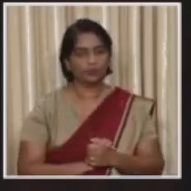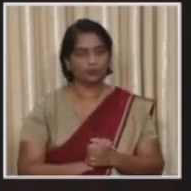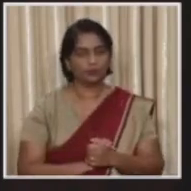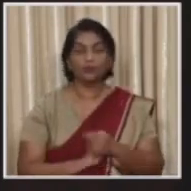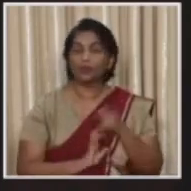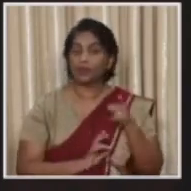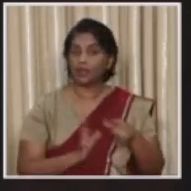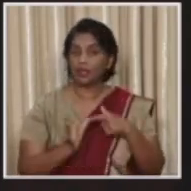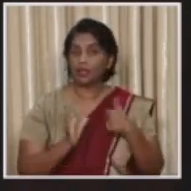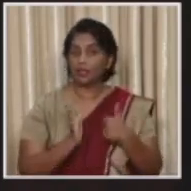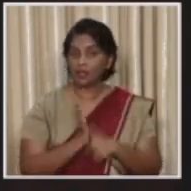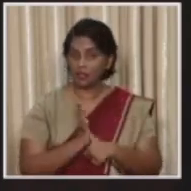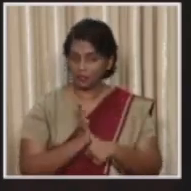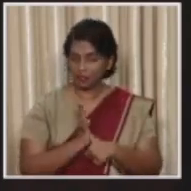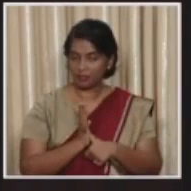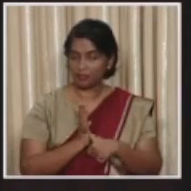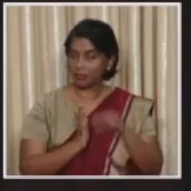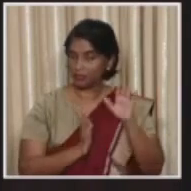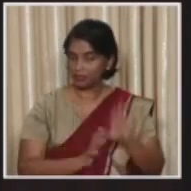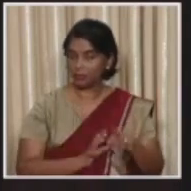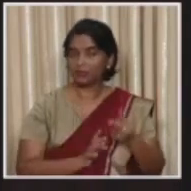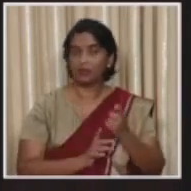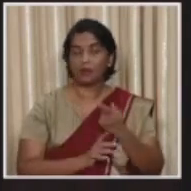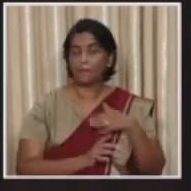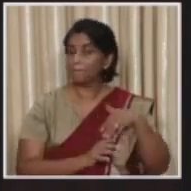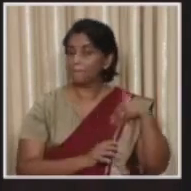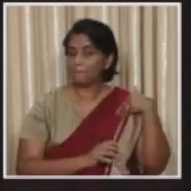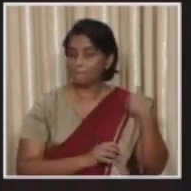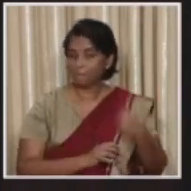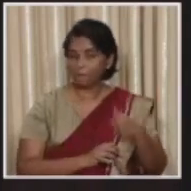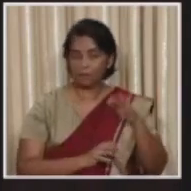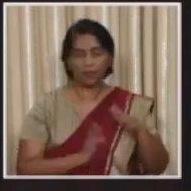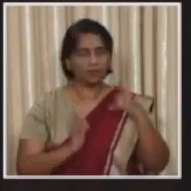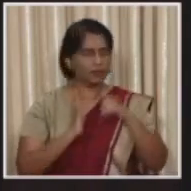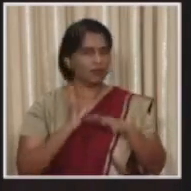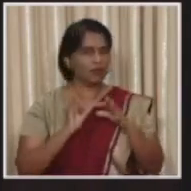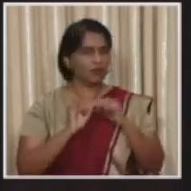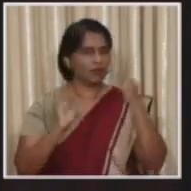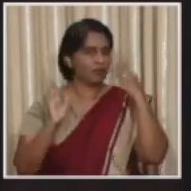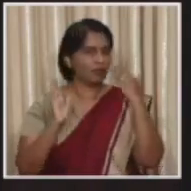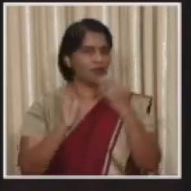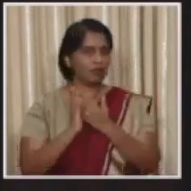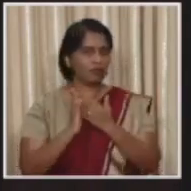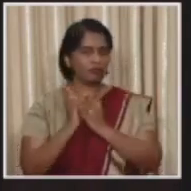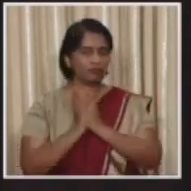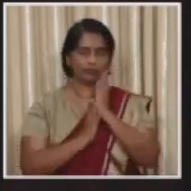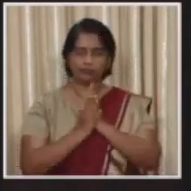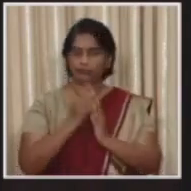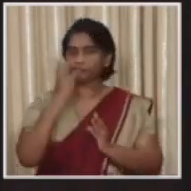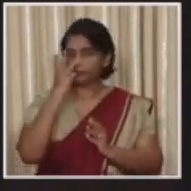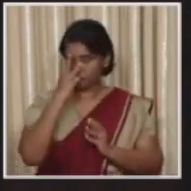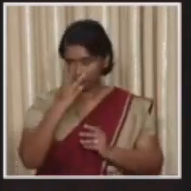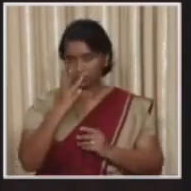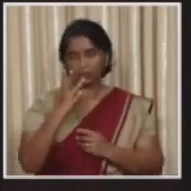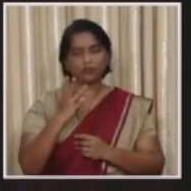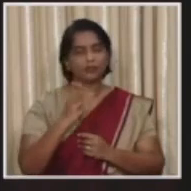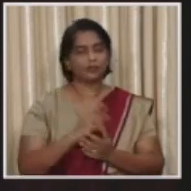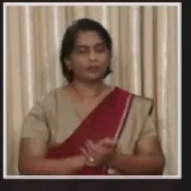මේ පනත මගින් මූලිකව අරමුණු කරන අරමුණු තුනක් තියෙනවා.